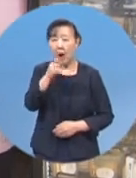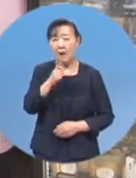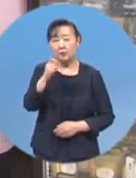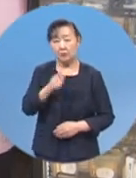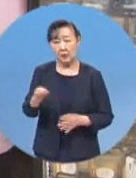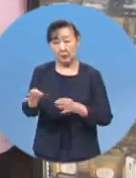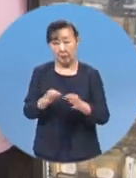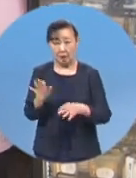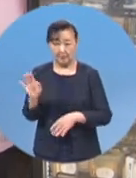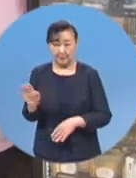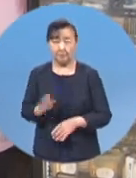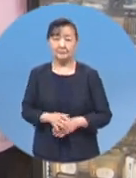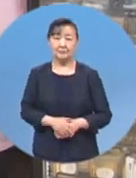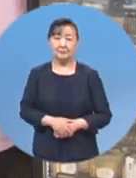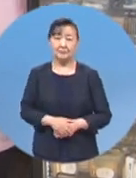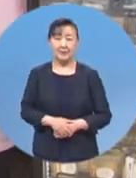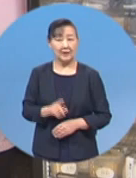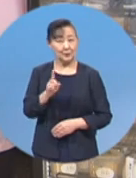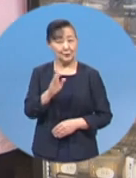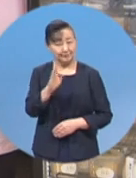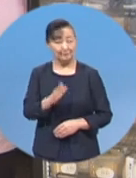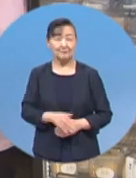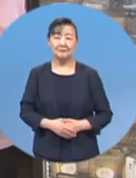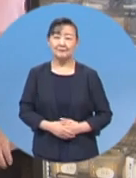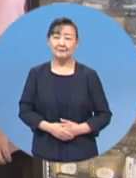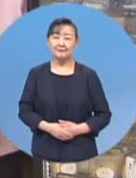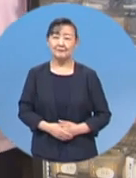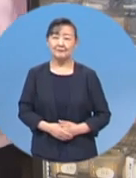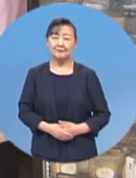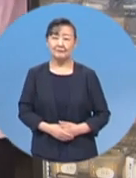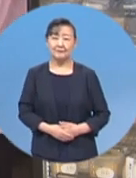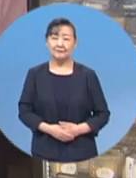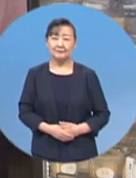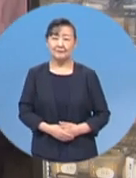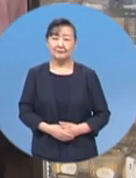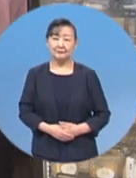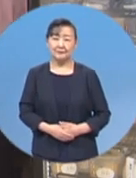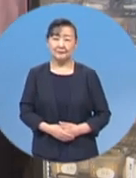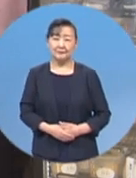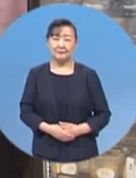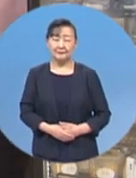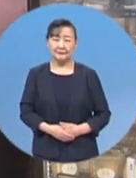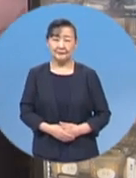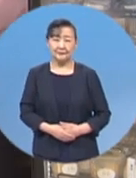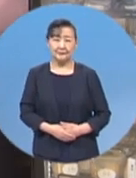させていただいております。 では一つください。 はい、少々お待ちください。